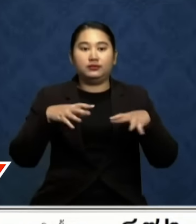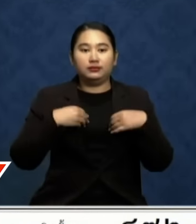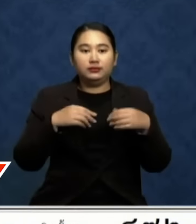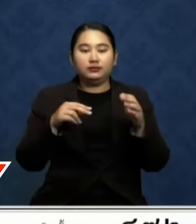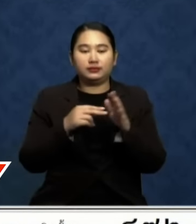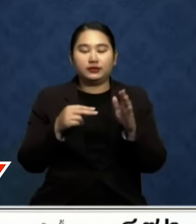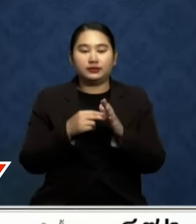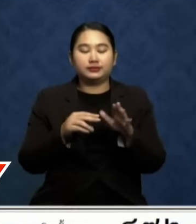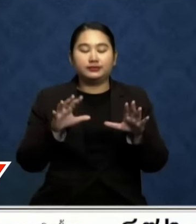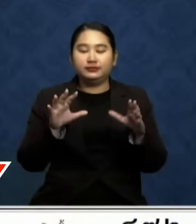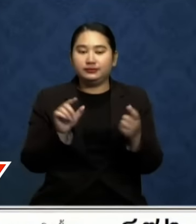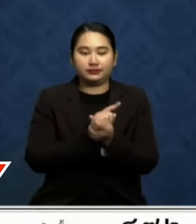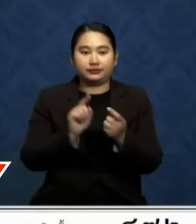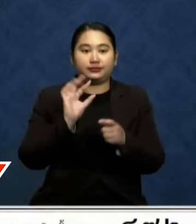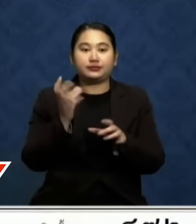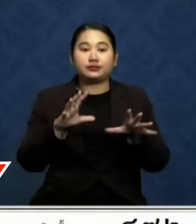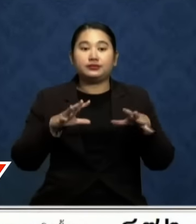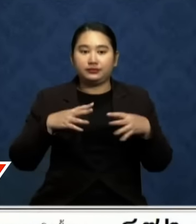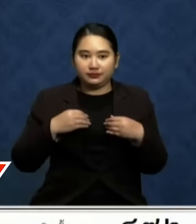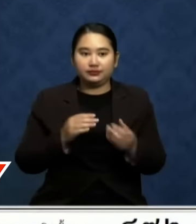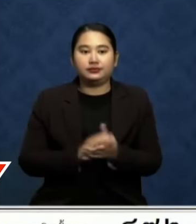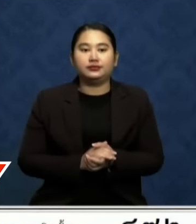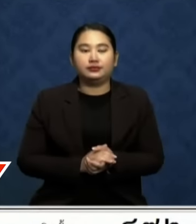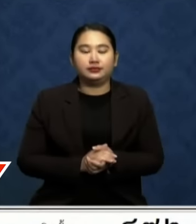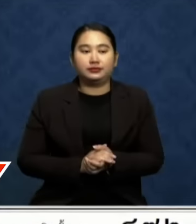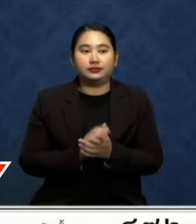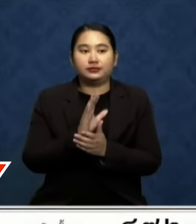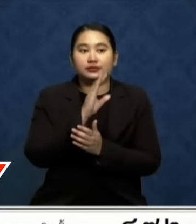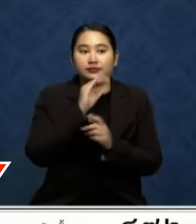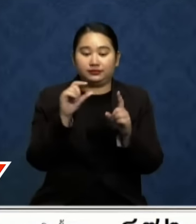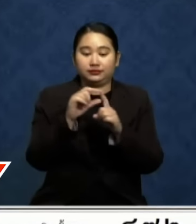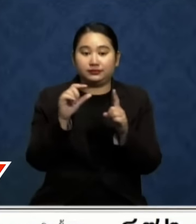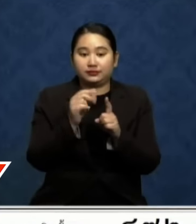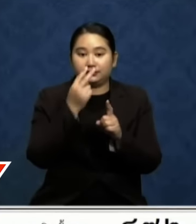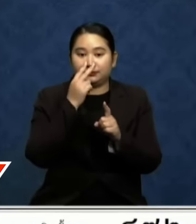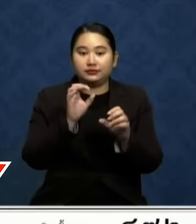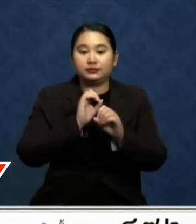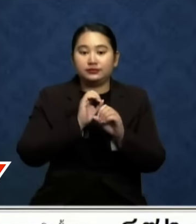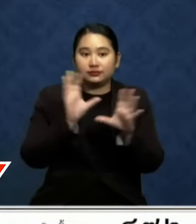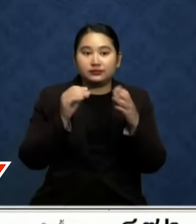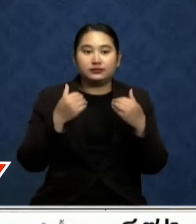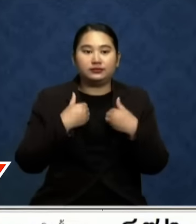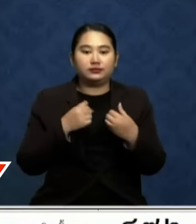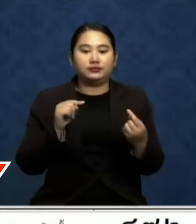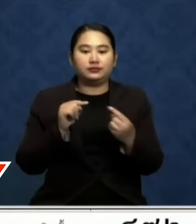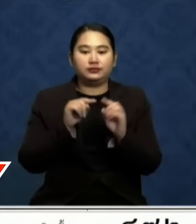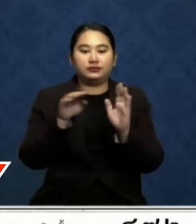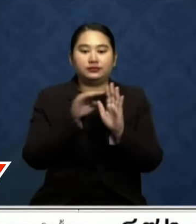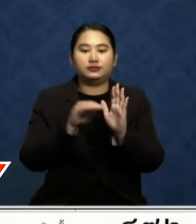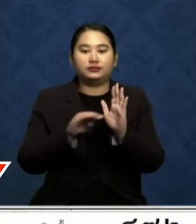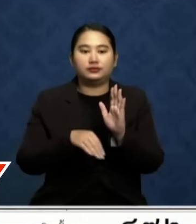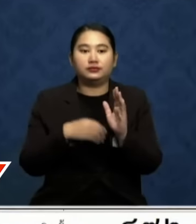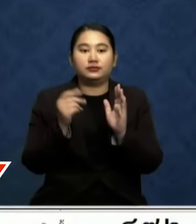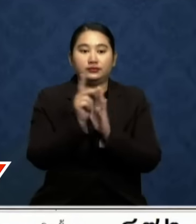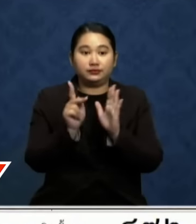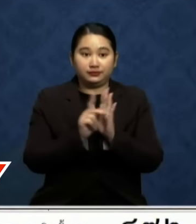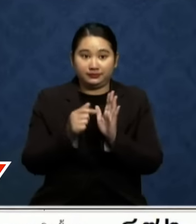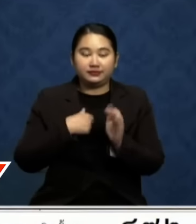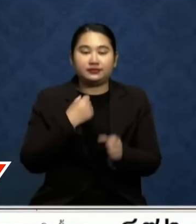ๆและถ้าเราจะบอกว่าต้องการให้สโคปคำให้มันชัดเจนเลยโดยหลักขั้นตอนของกฎหมายในมุมของทนายความคนนึง